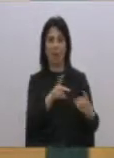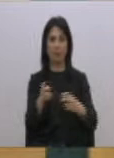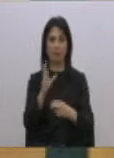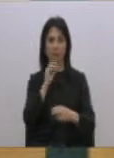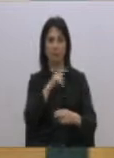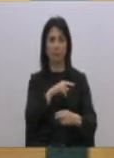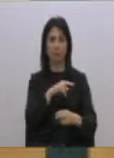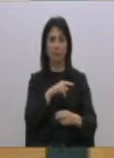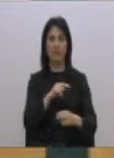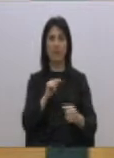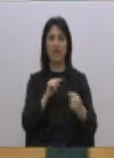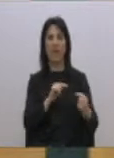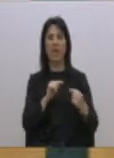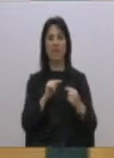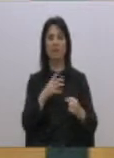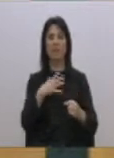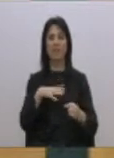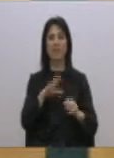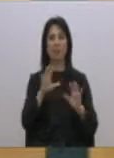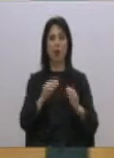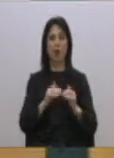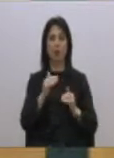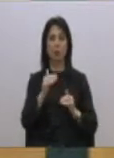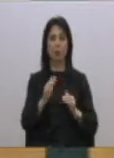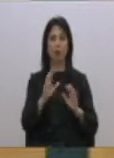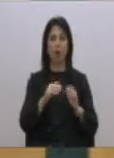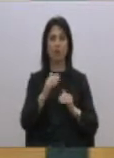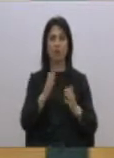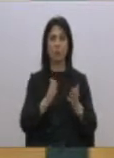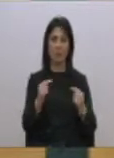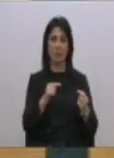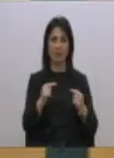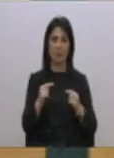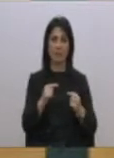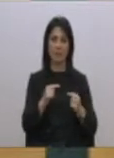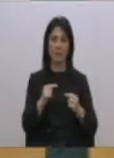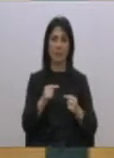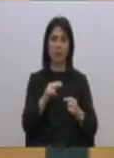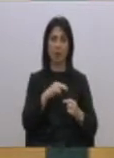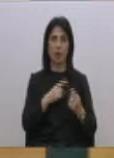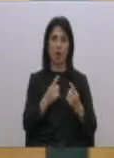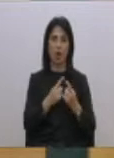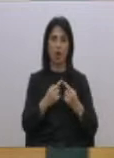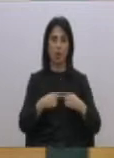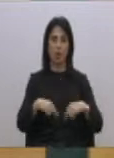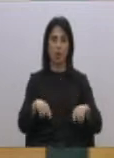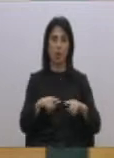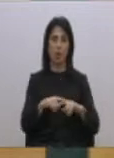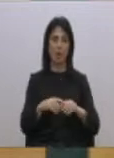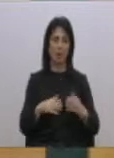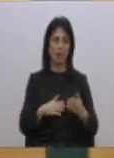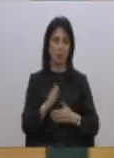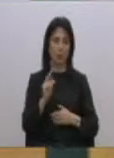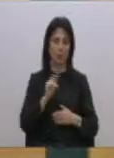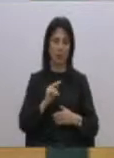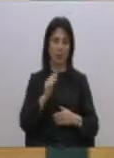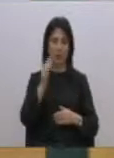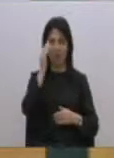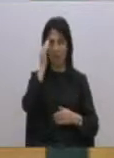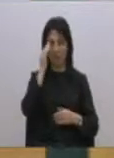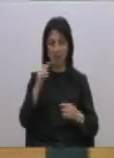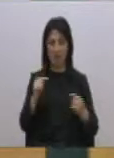რომელიც ეწინააღმდეგება საქართველოს კონსტიტუციას, კონსტიტუციურ პრინციპებს და ეწინა კოლეგიური ორგანოს ფუნქციას და არს და